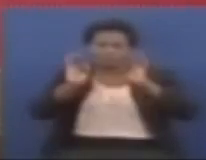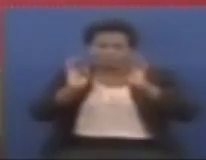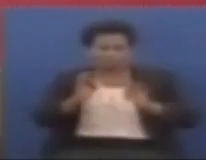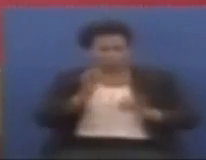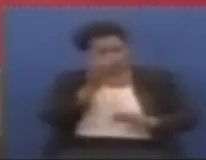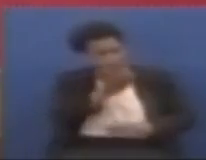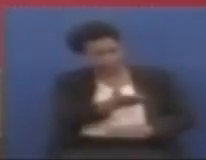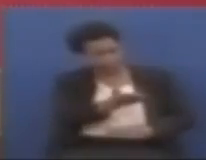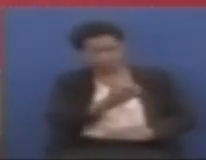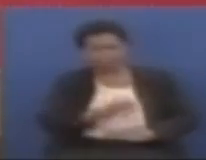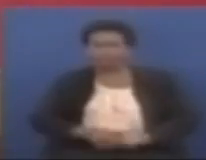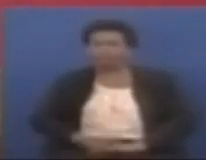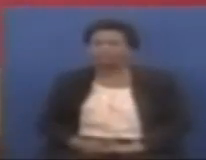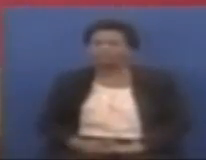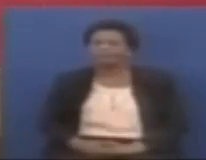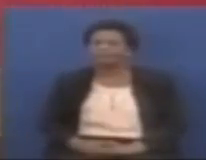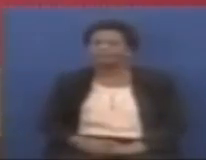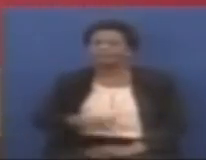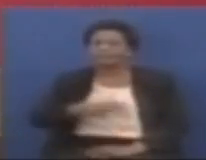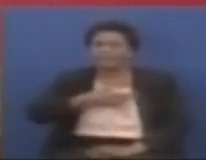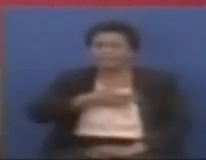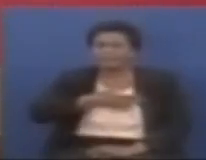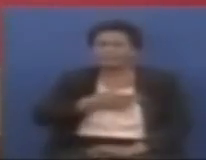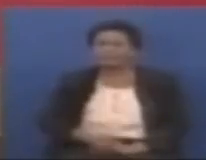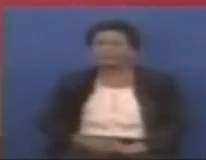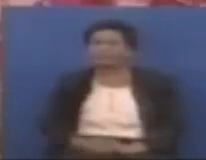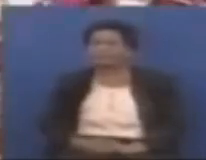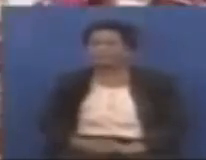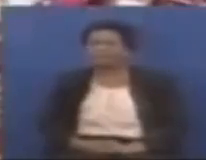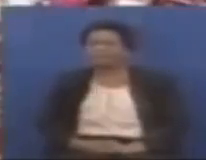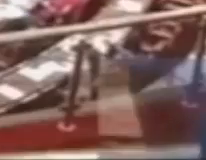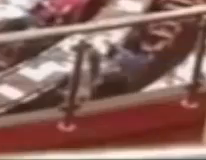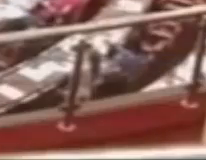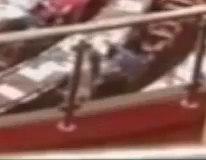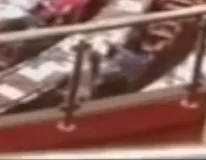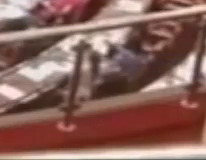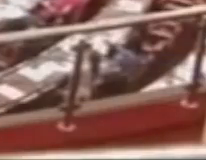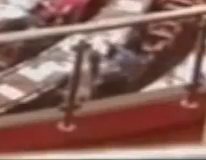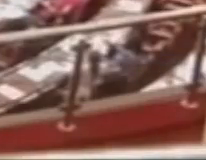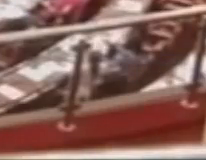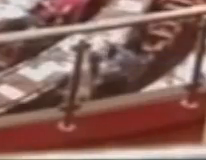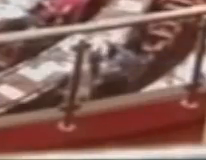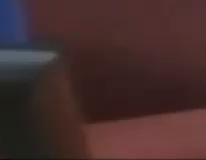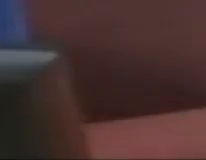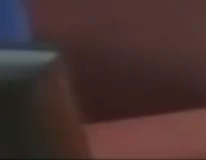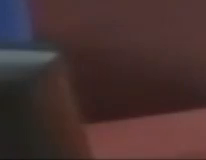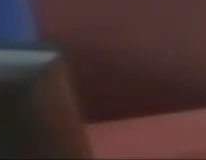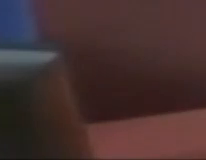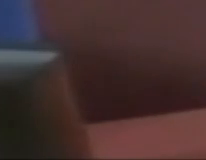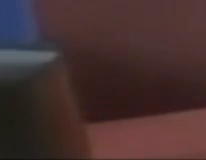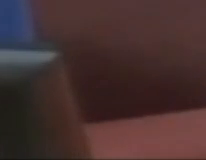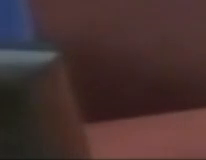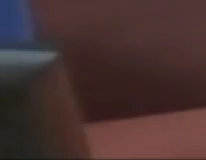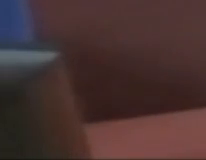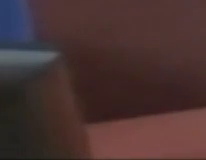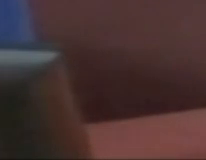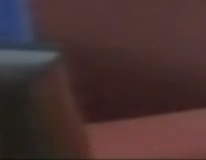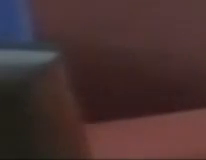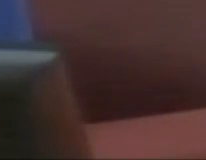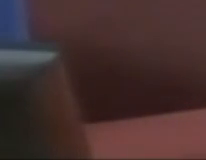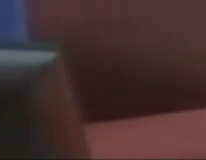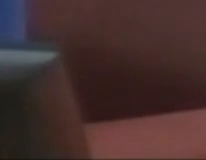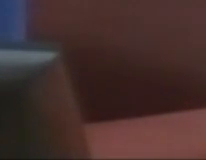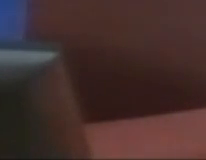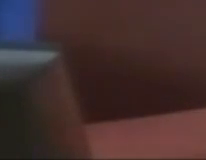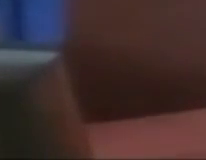2.5 kwa kila shauri. Mheshimiwa Spika, kama nilivyoeleza katika hotuba